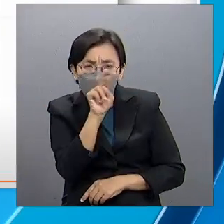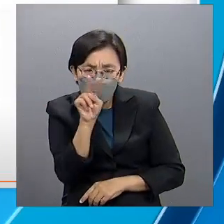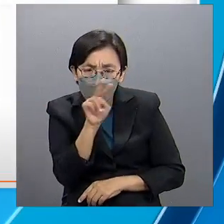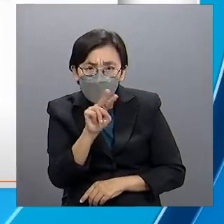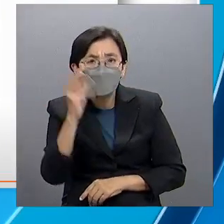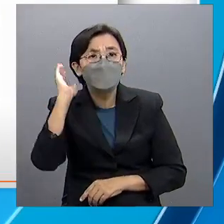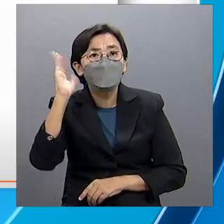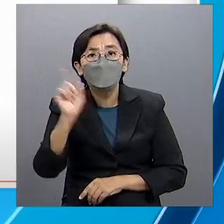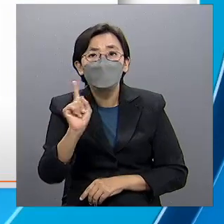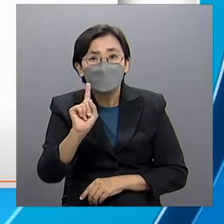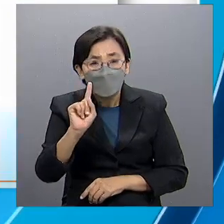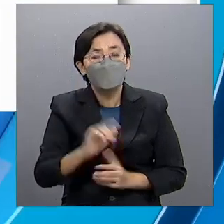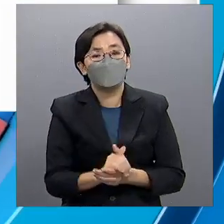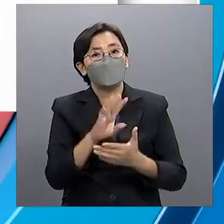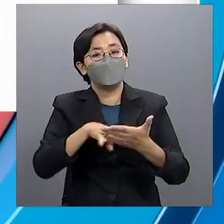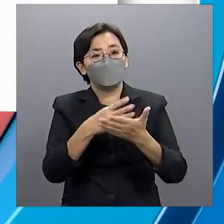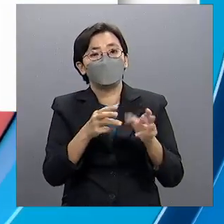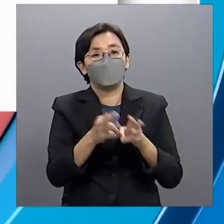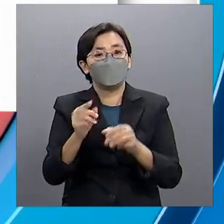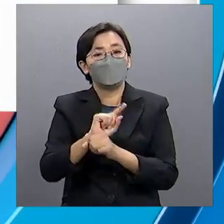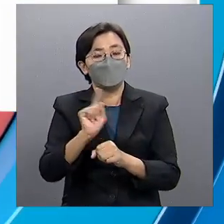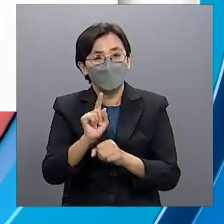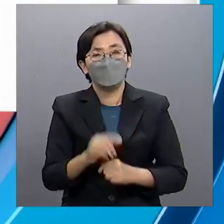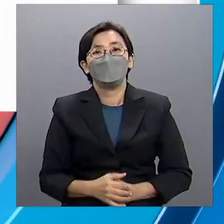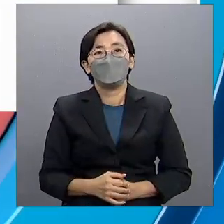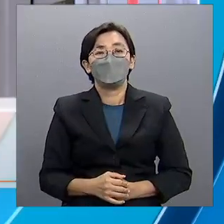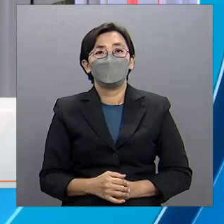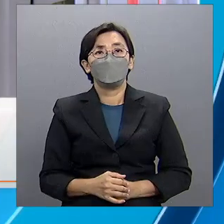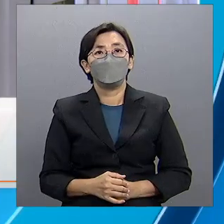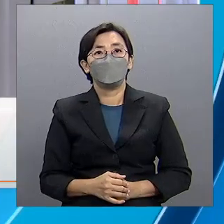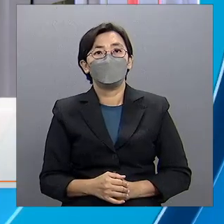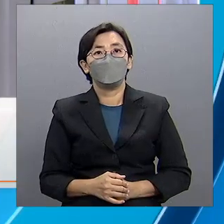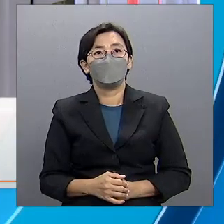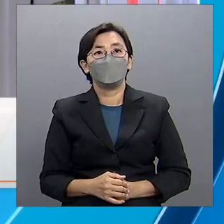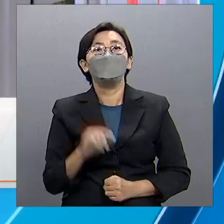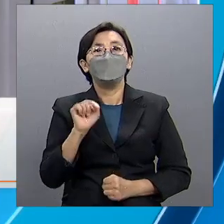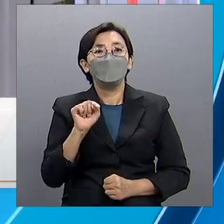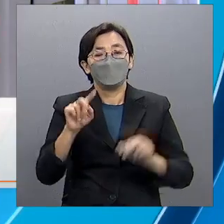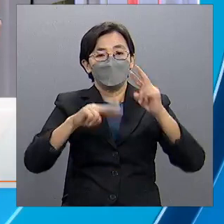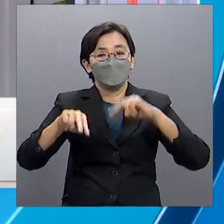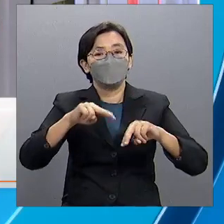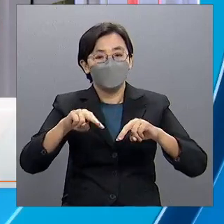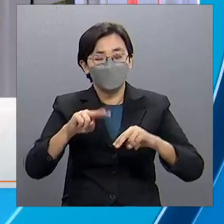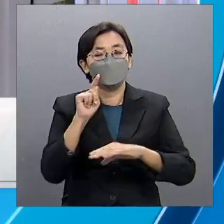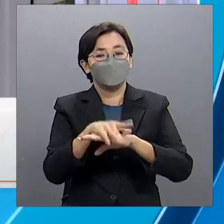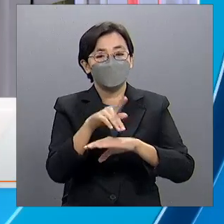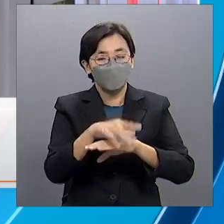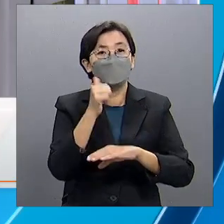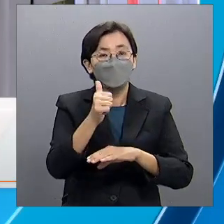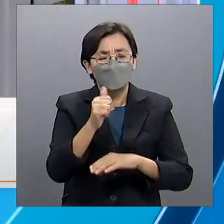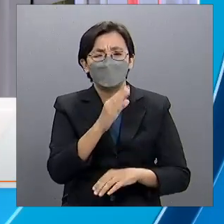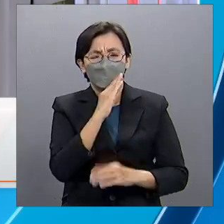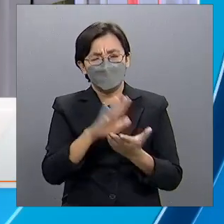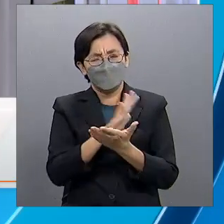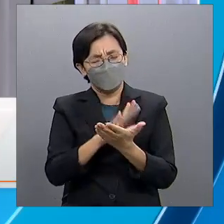อะไรออกมาบ้าง ครับก็ไปเช็คในอินเทอร์เน็ตก็ได้หรือถ้าเกิดไม่แน่ใจได้เอกสารแปลกๆแบบนี้โท